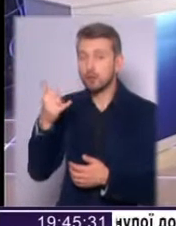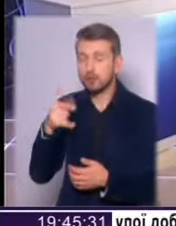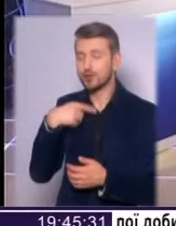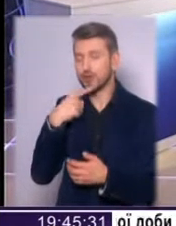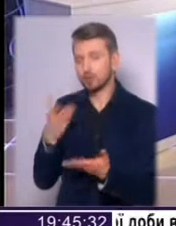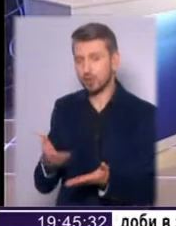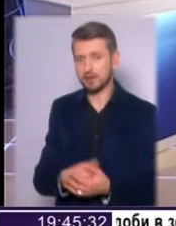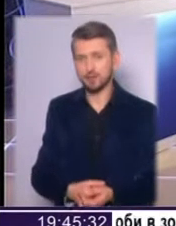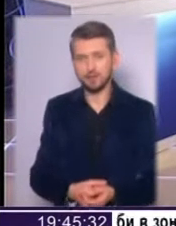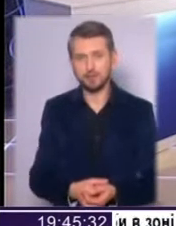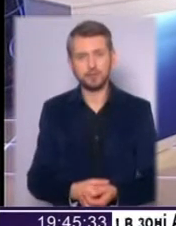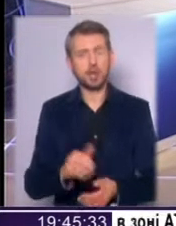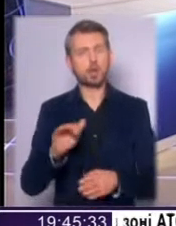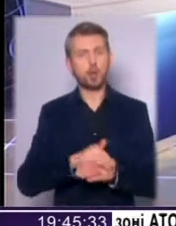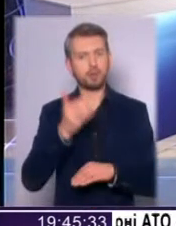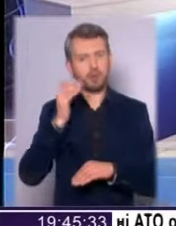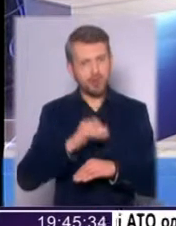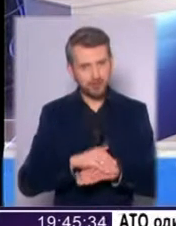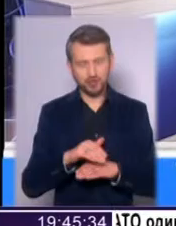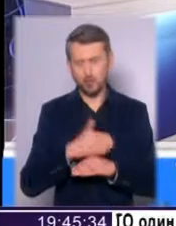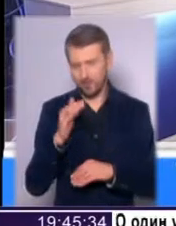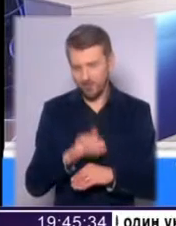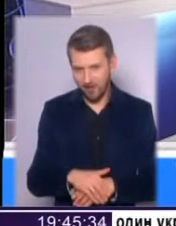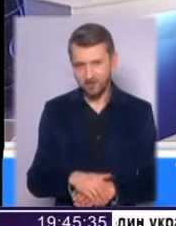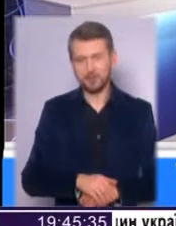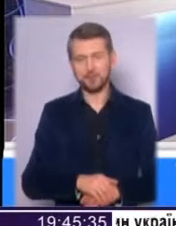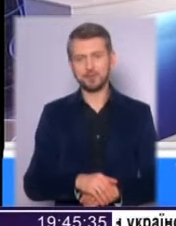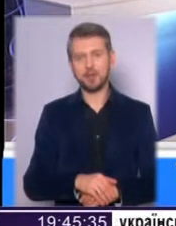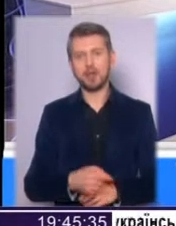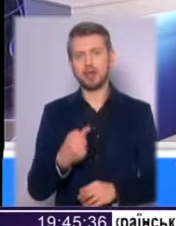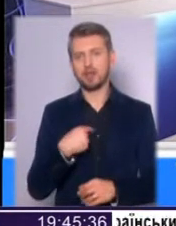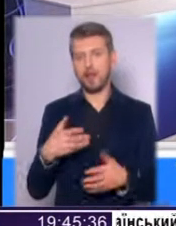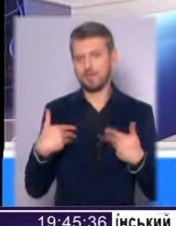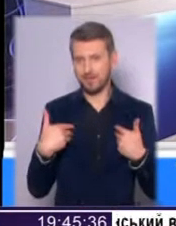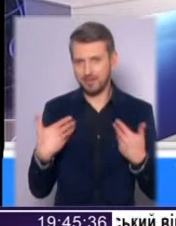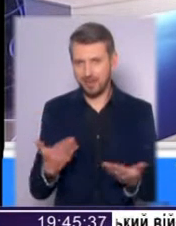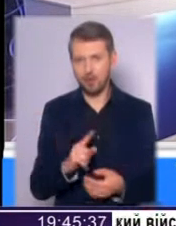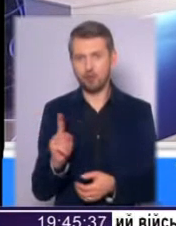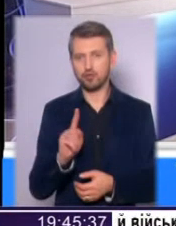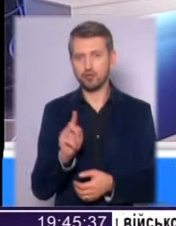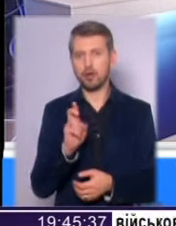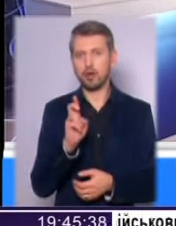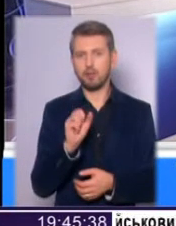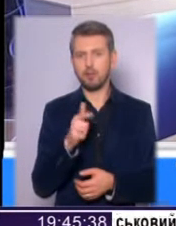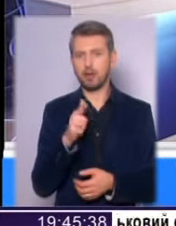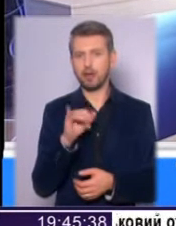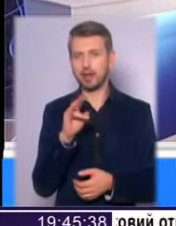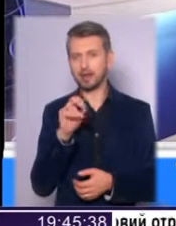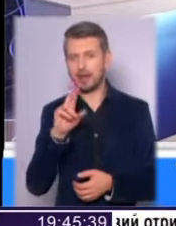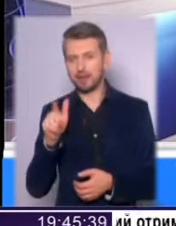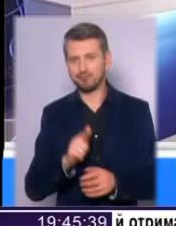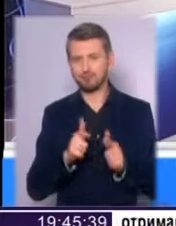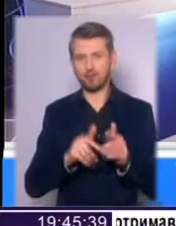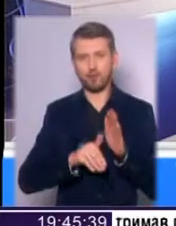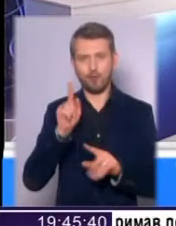прямому ефірі. Добрий вечір. Добрий вечір. Добрий вечір. Я вітаю, що Бегринець поступив до Верховної